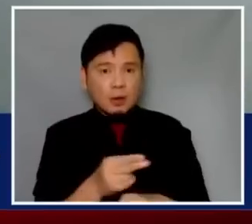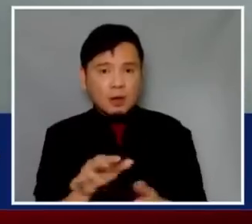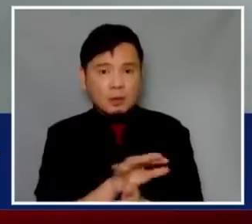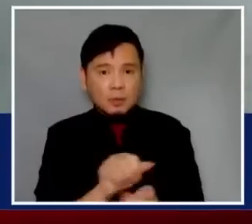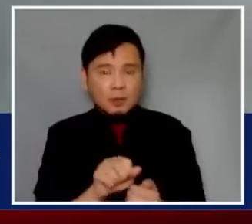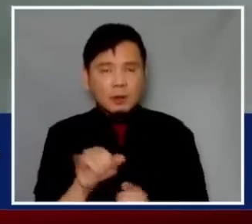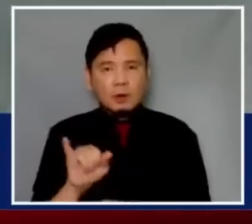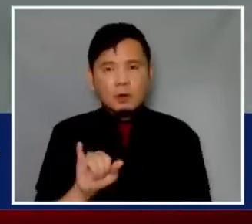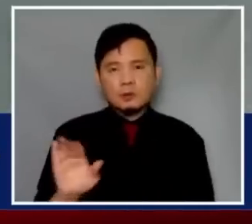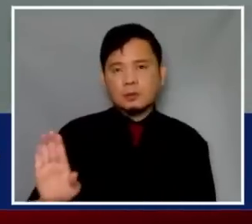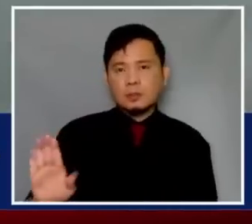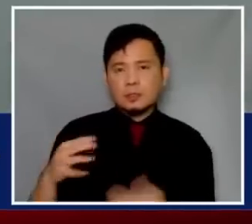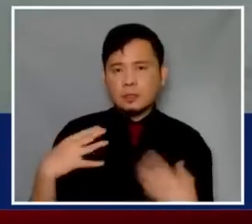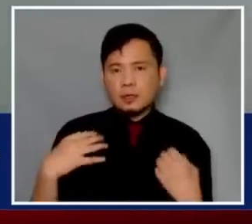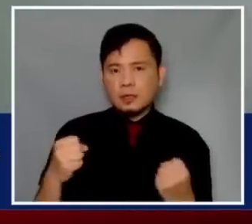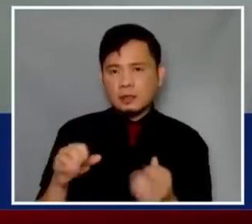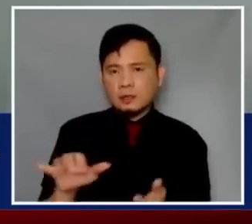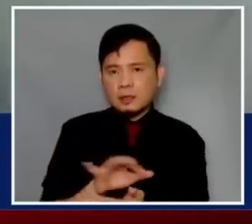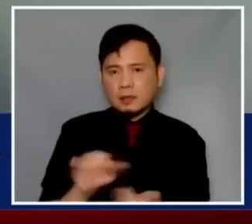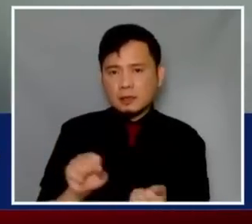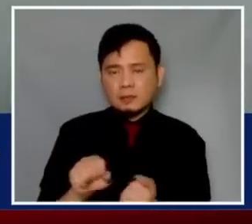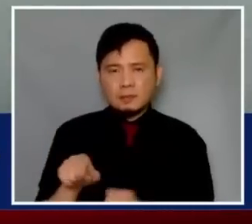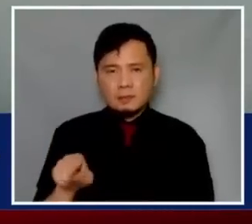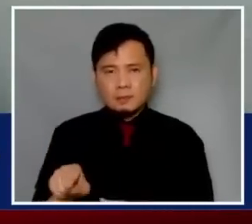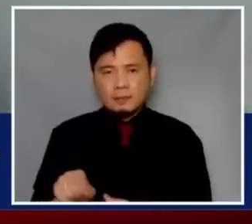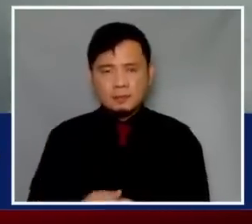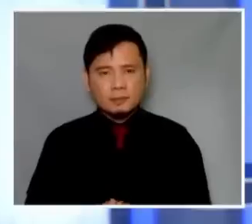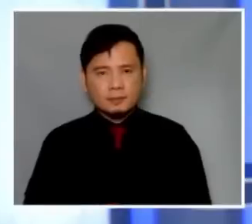sa kaligtasan ng kanilang buhay.